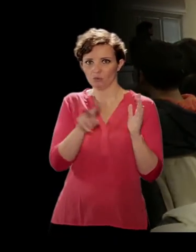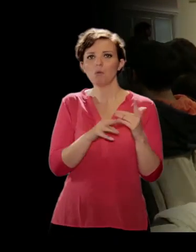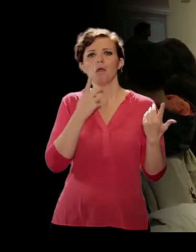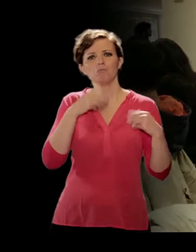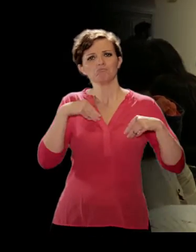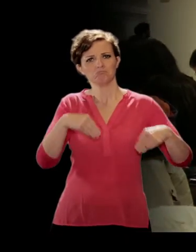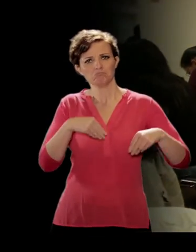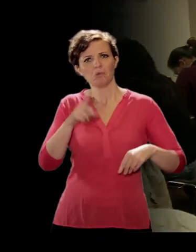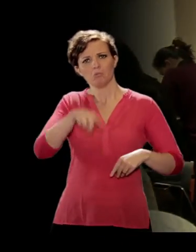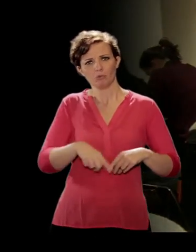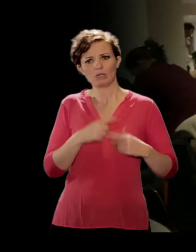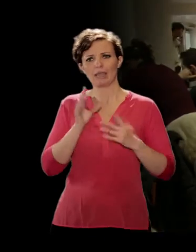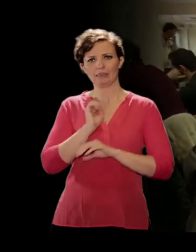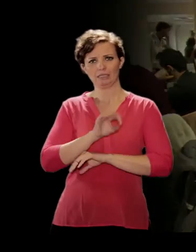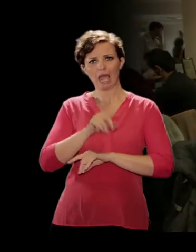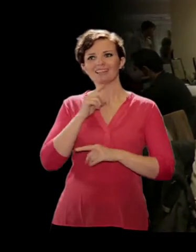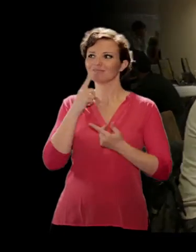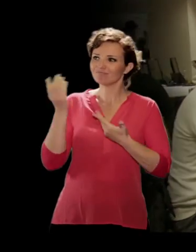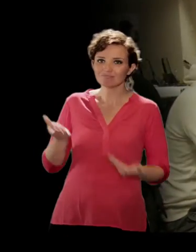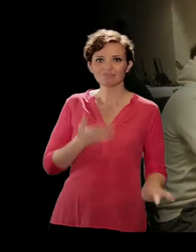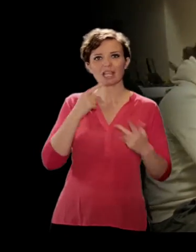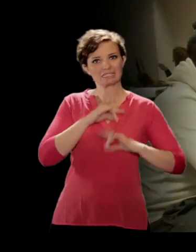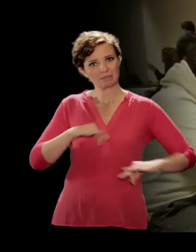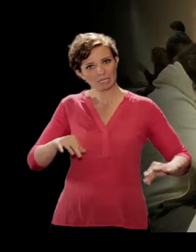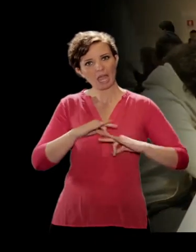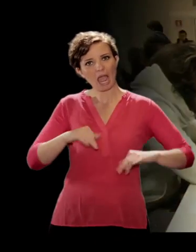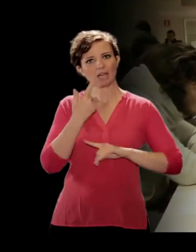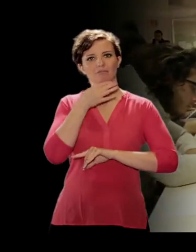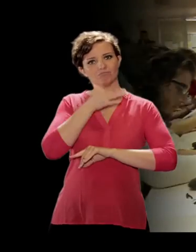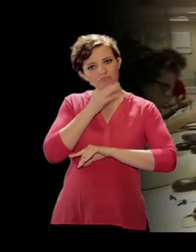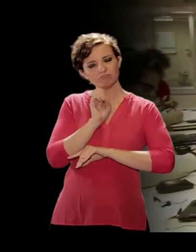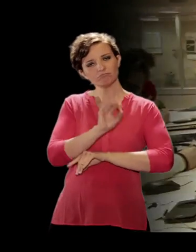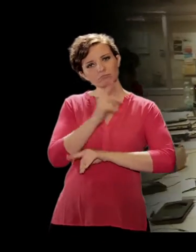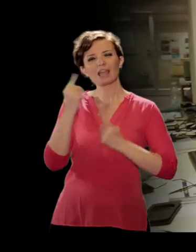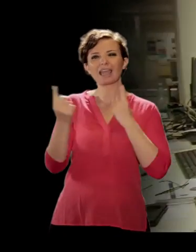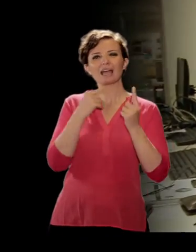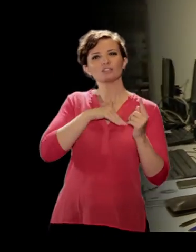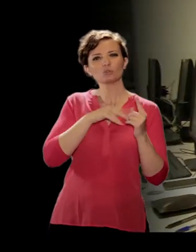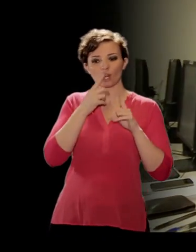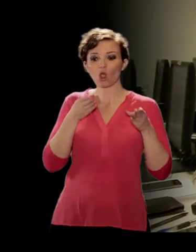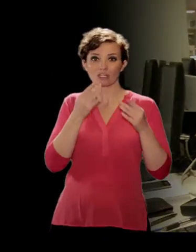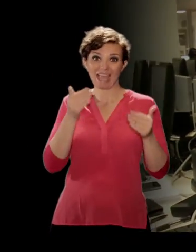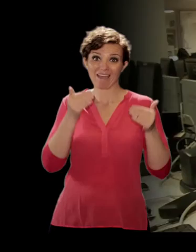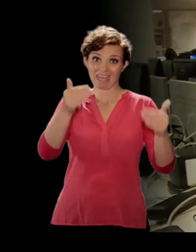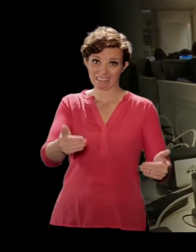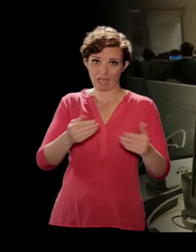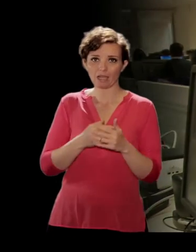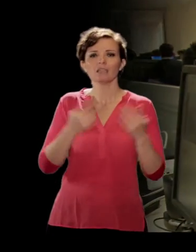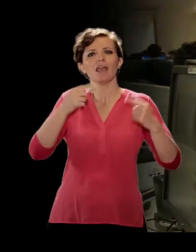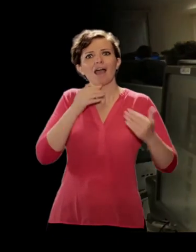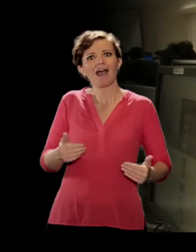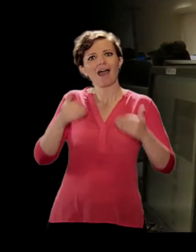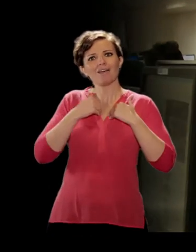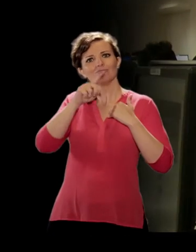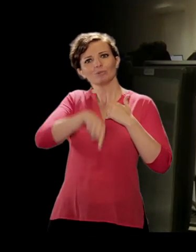in quanto le invitiamo spesso a tenere dei seminari, a raccontare casi di studio nei nostri corsi più avanzati. Ci aiutano anche